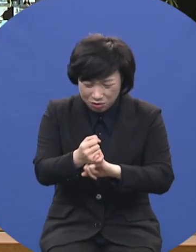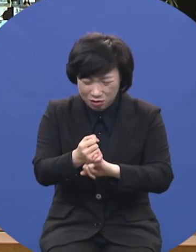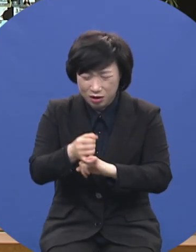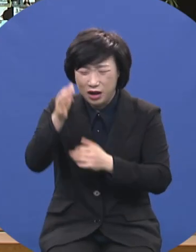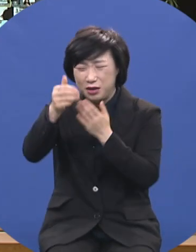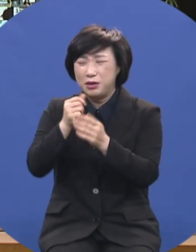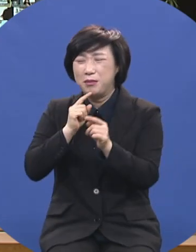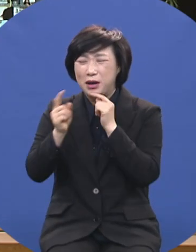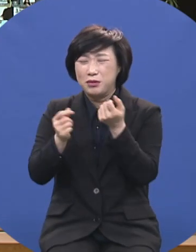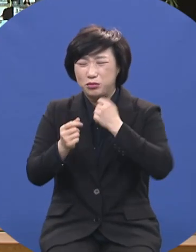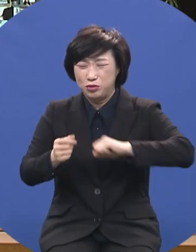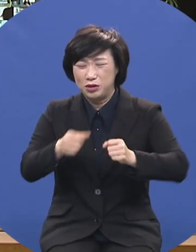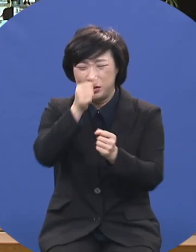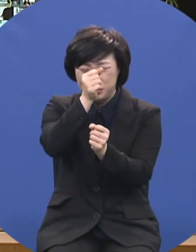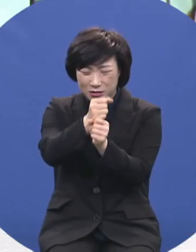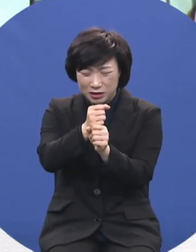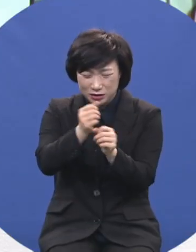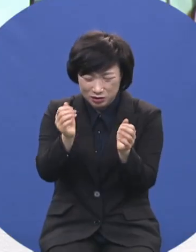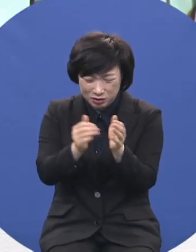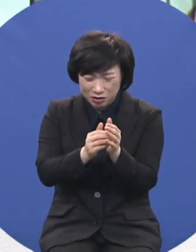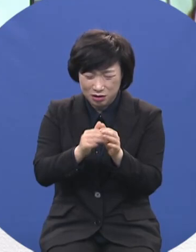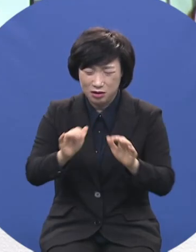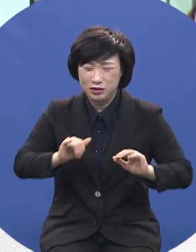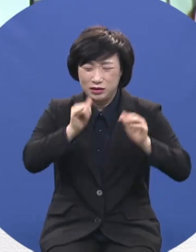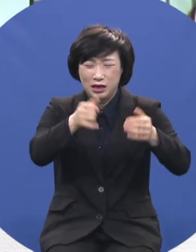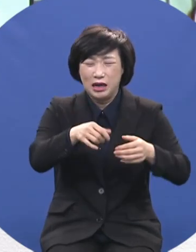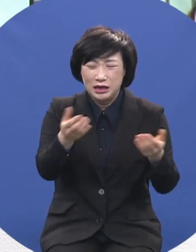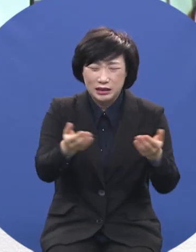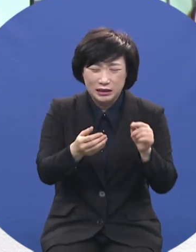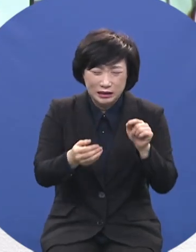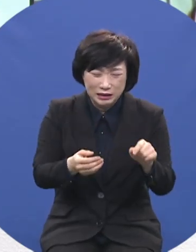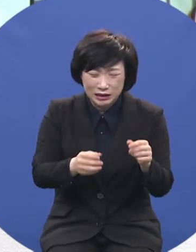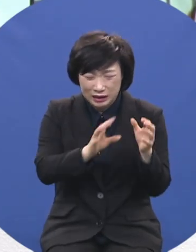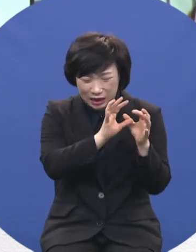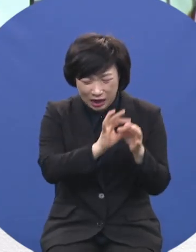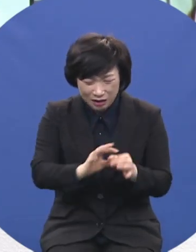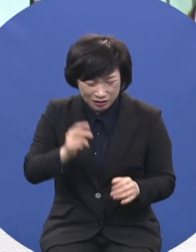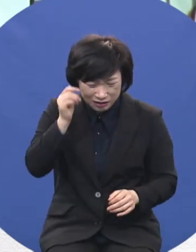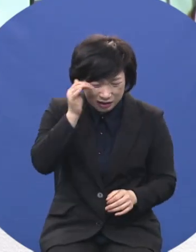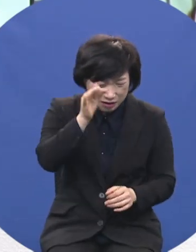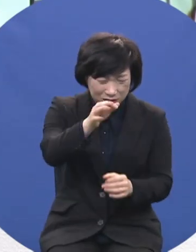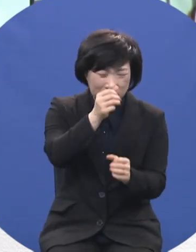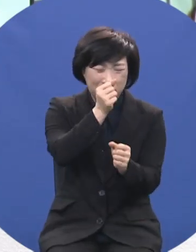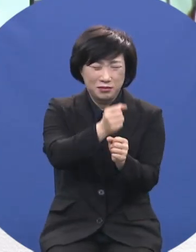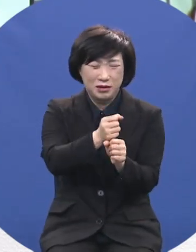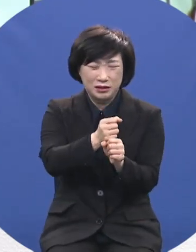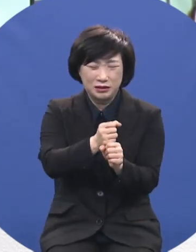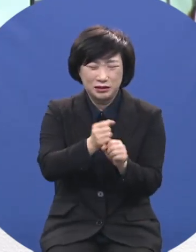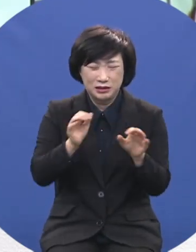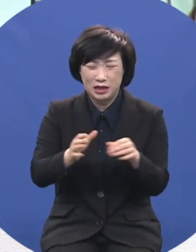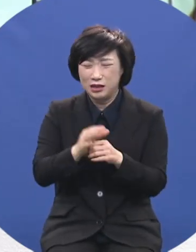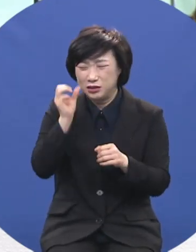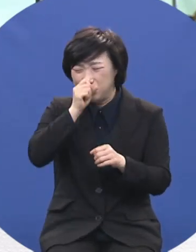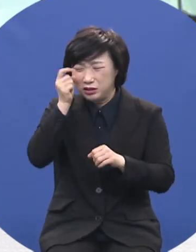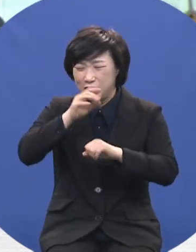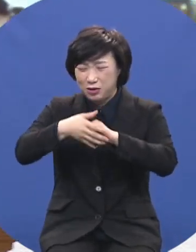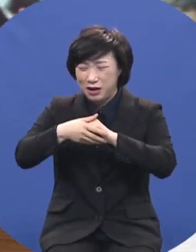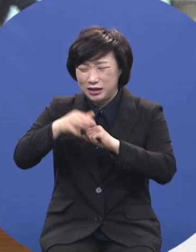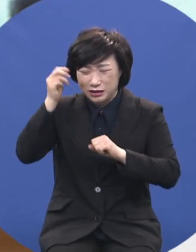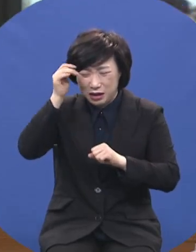하는 말씀을 불순종하게 만들어서 세상 것을 끝없이 사모하게 만드는 선악과를